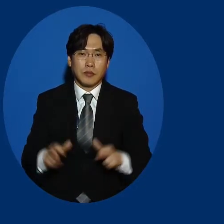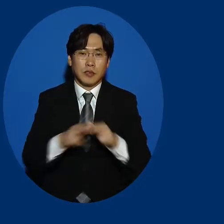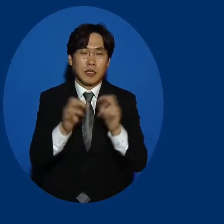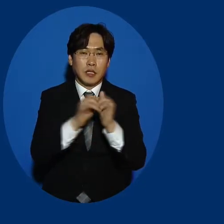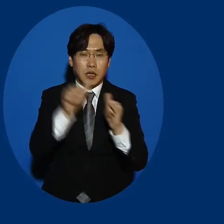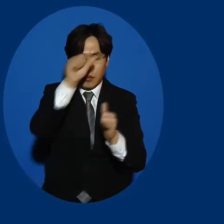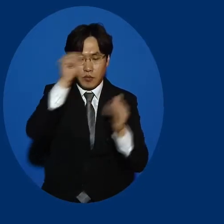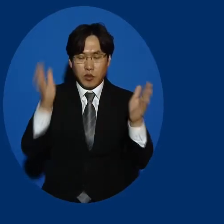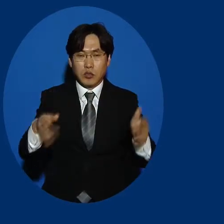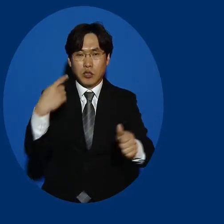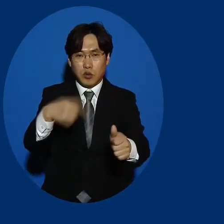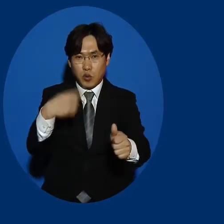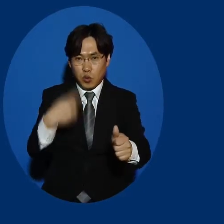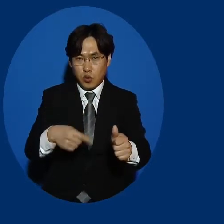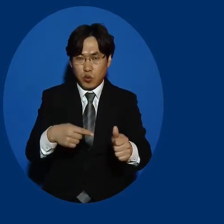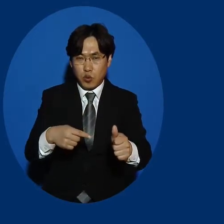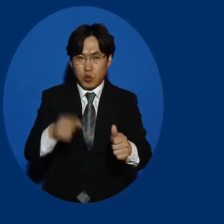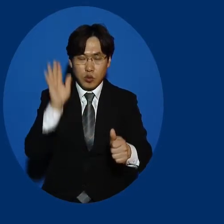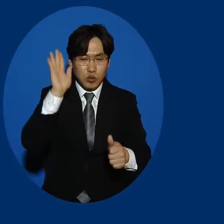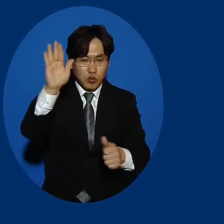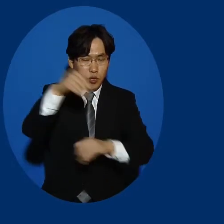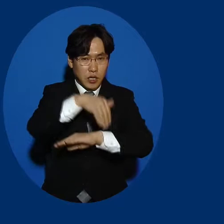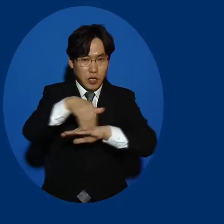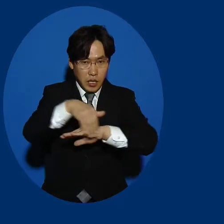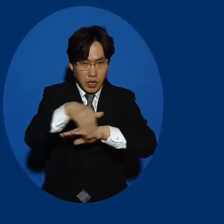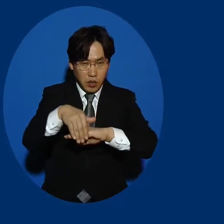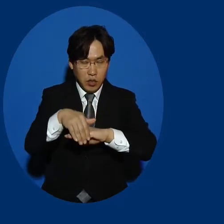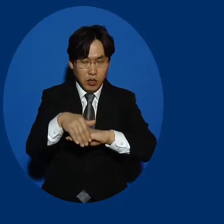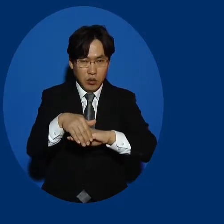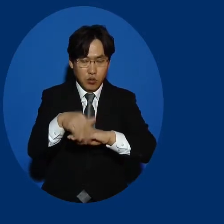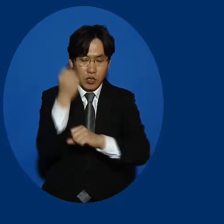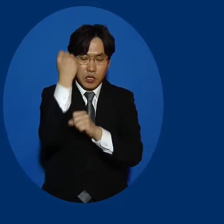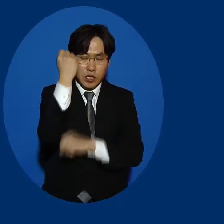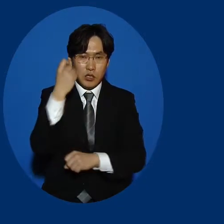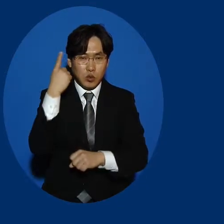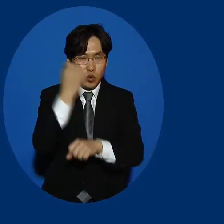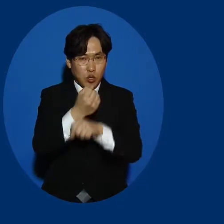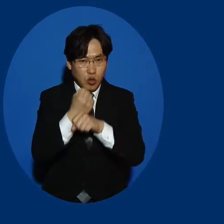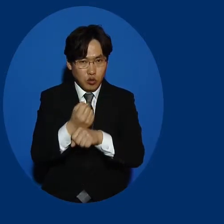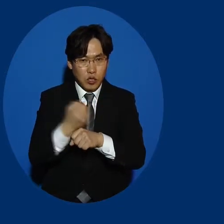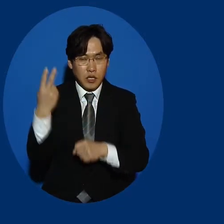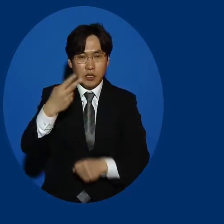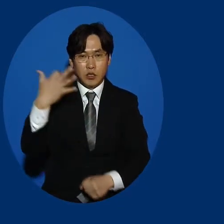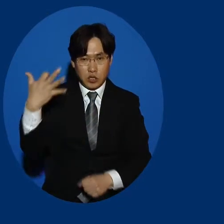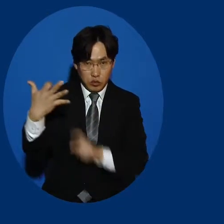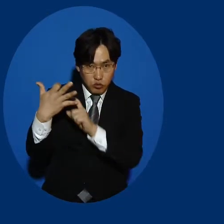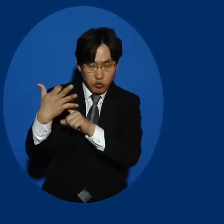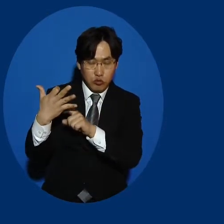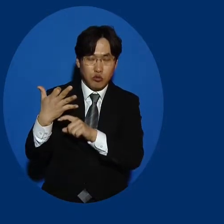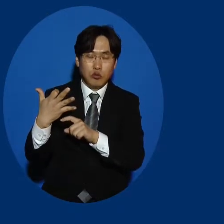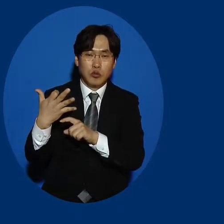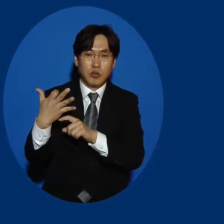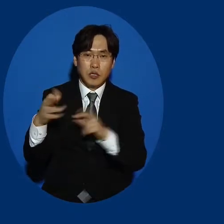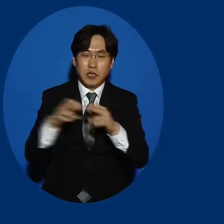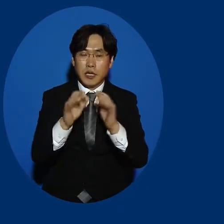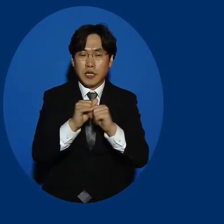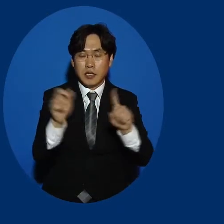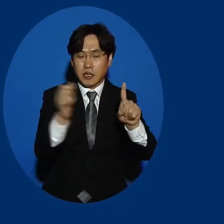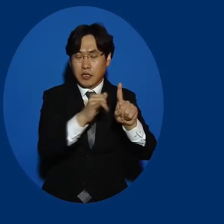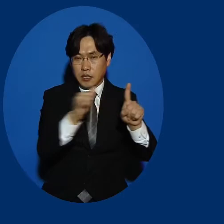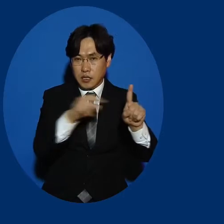장애인 평생교육 중장기 계획 수립을 위한 기초연구 2019에 따르면 장애인